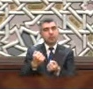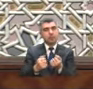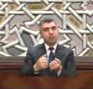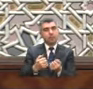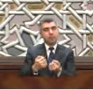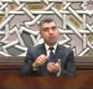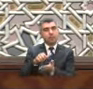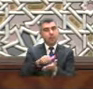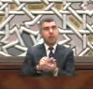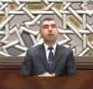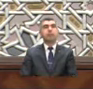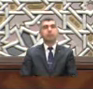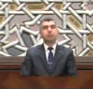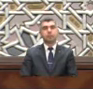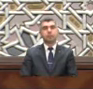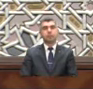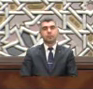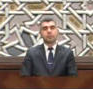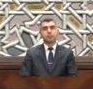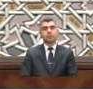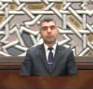أحد وضع السؤال مشكورا.